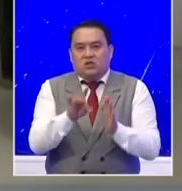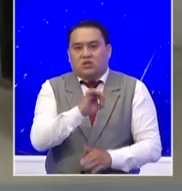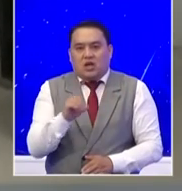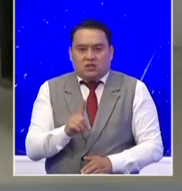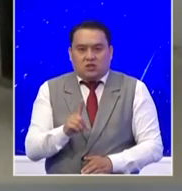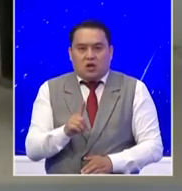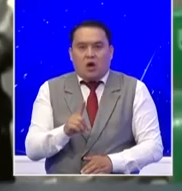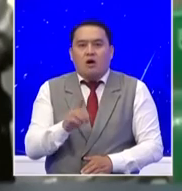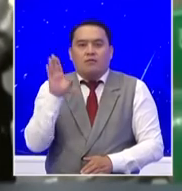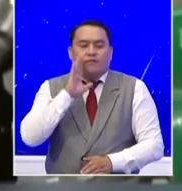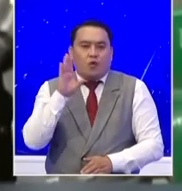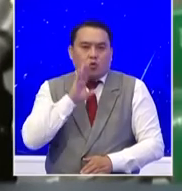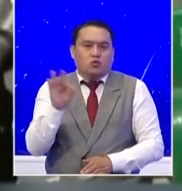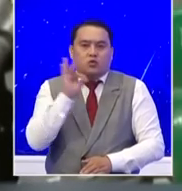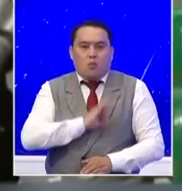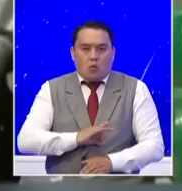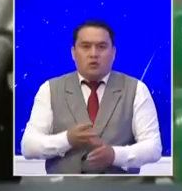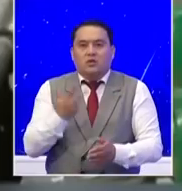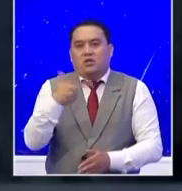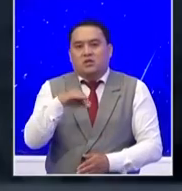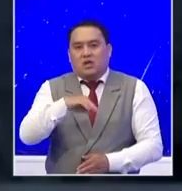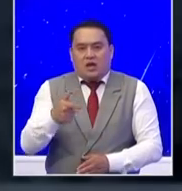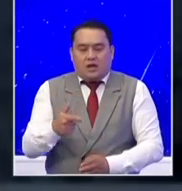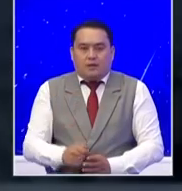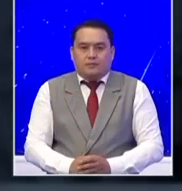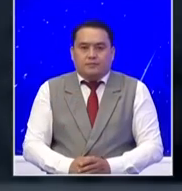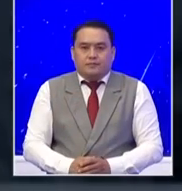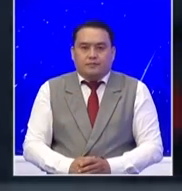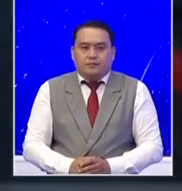раз. За кубометр по счетчику сельчане будут платить 30 тенге.